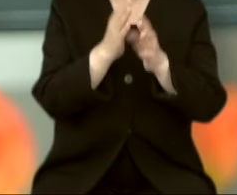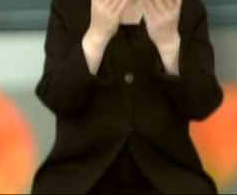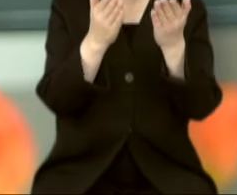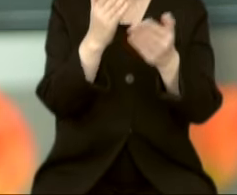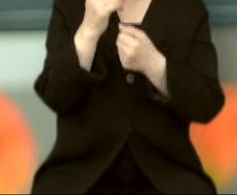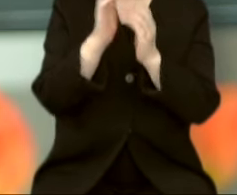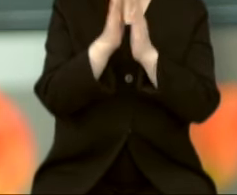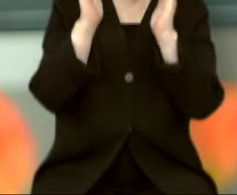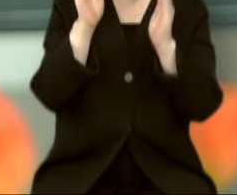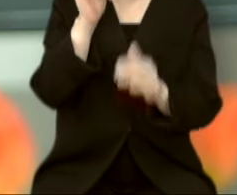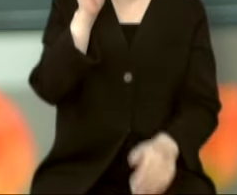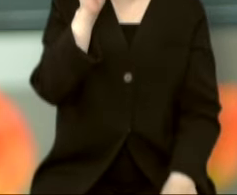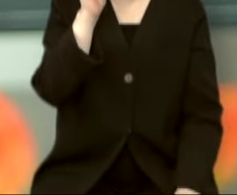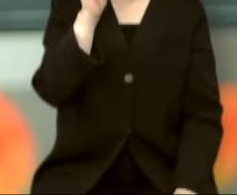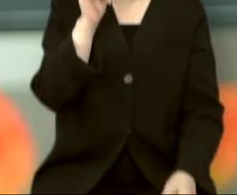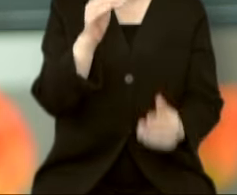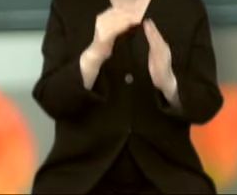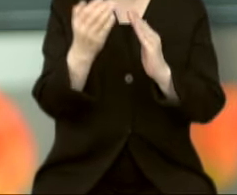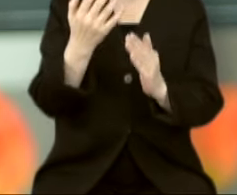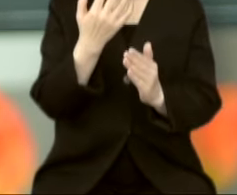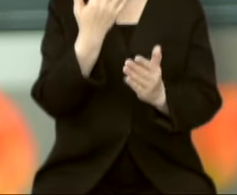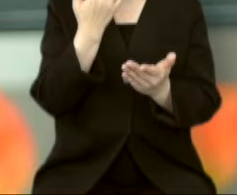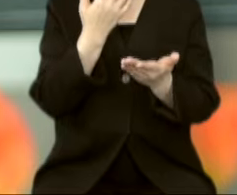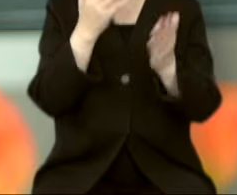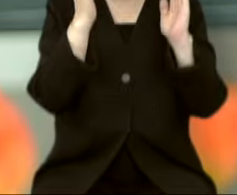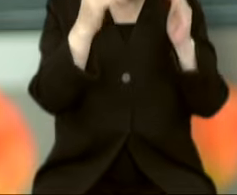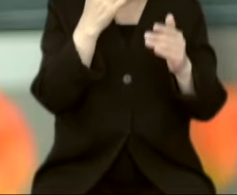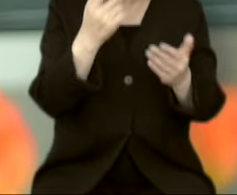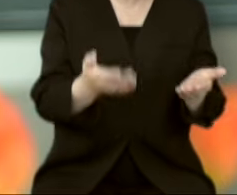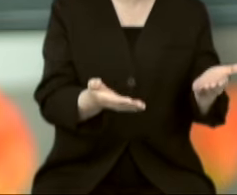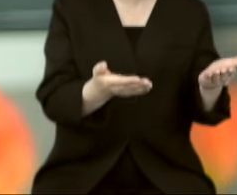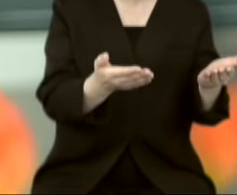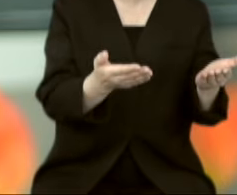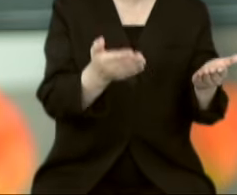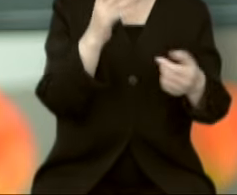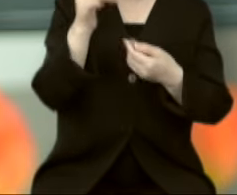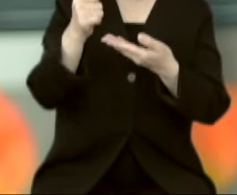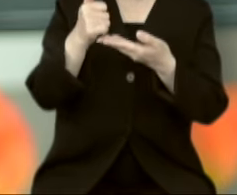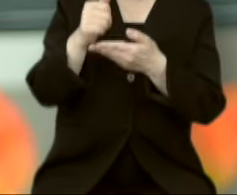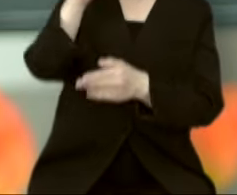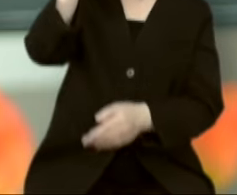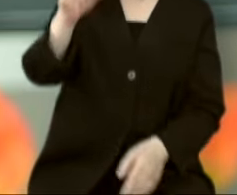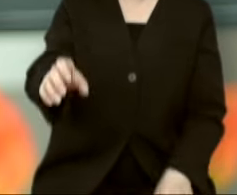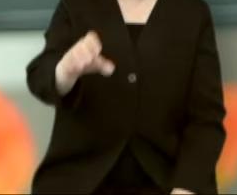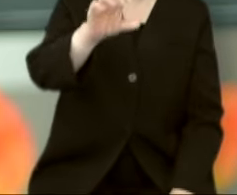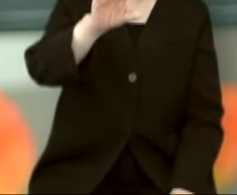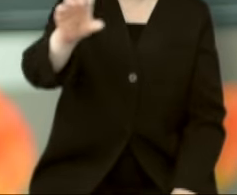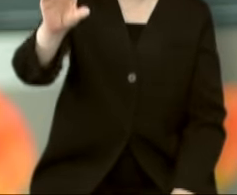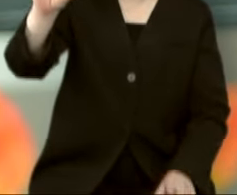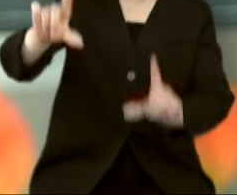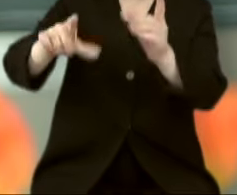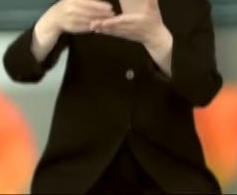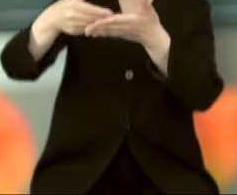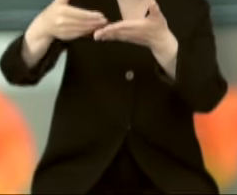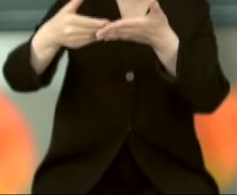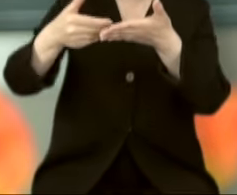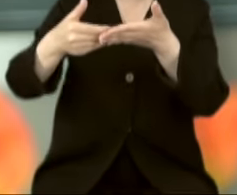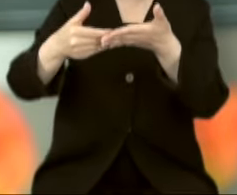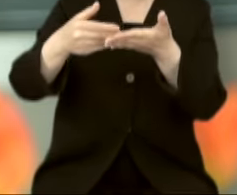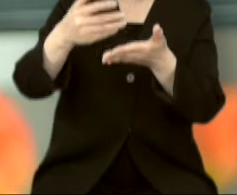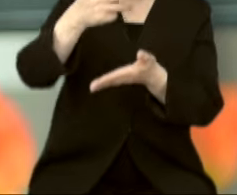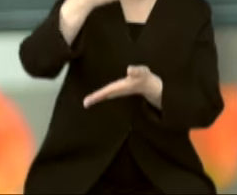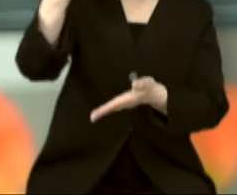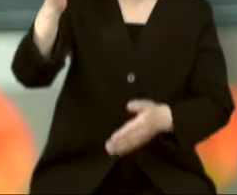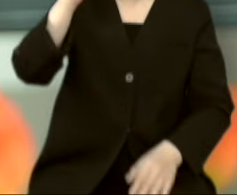성경 공부하고 집에 와서 색칠 공부해 쉬는 시간에 하면 하나님 십자가에 달린 모습 그리고